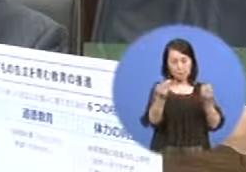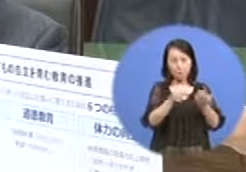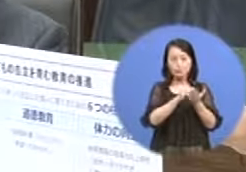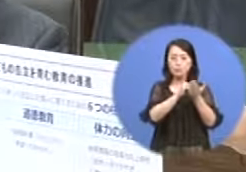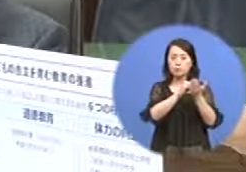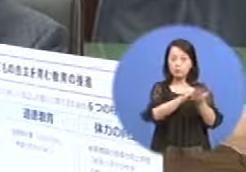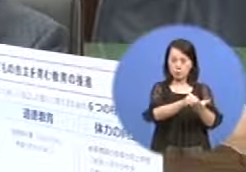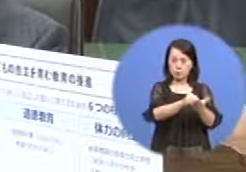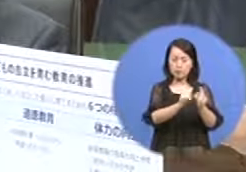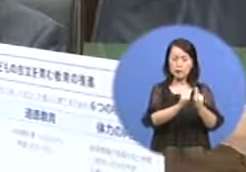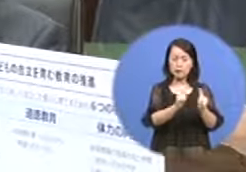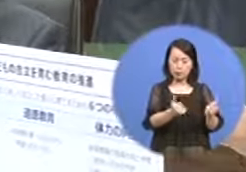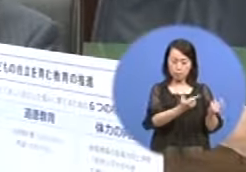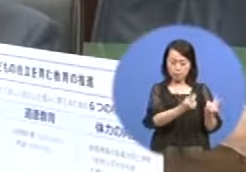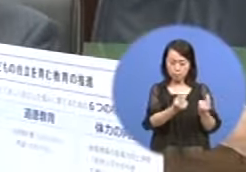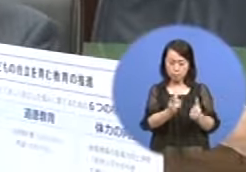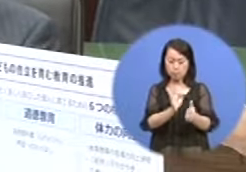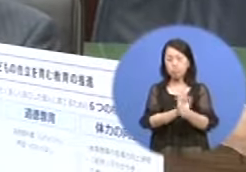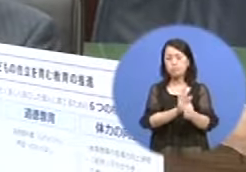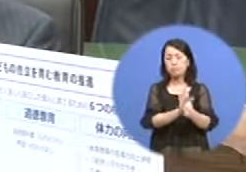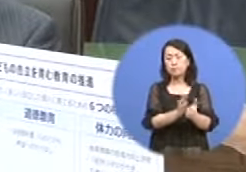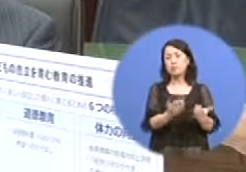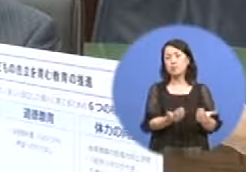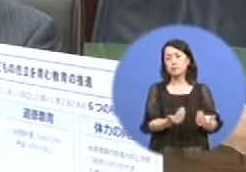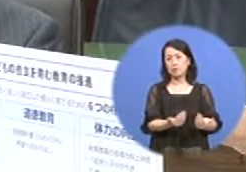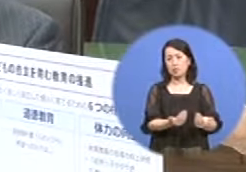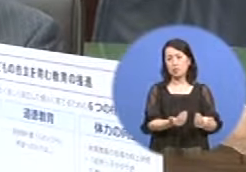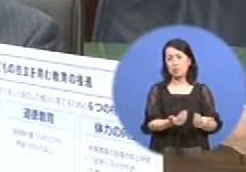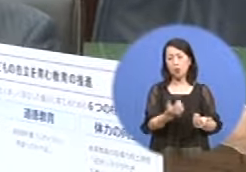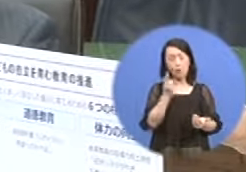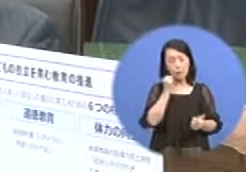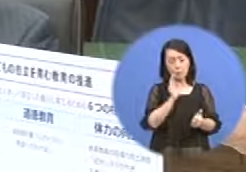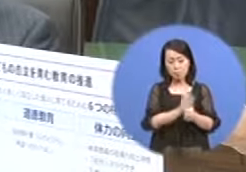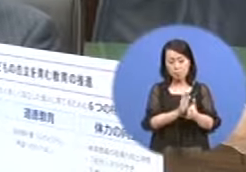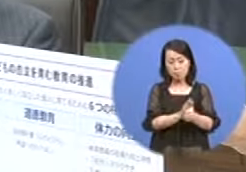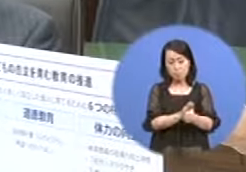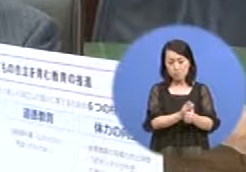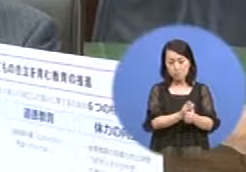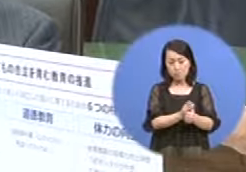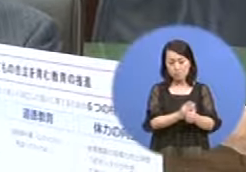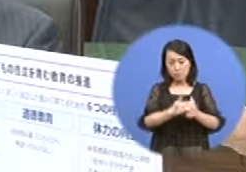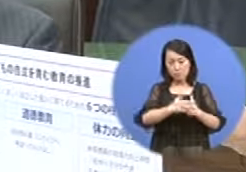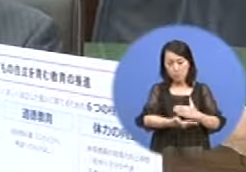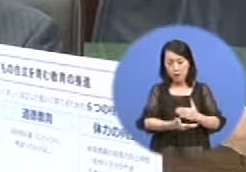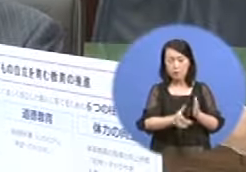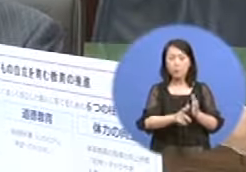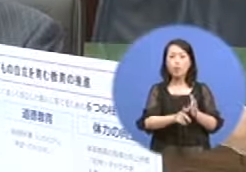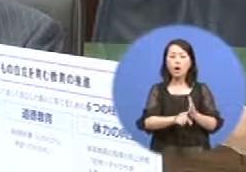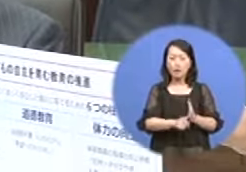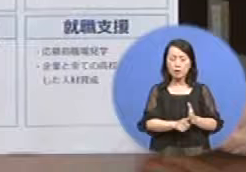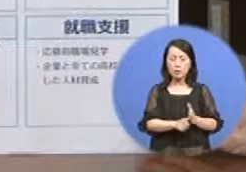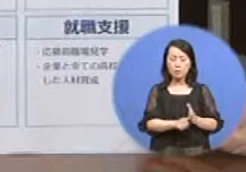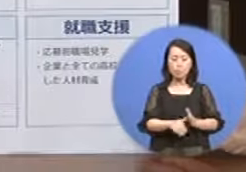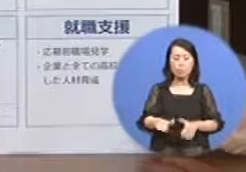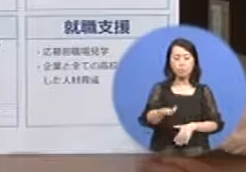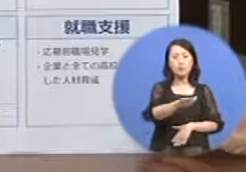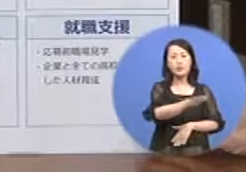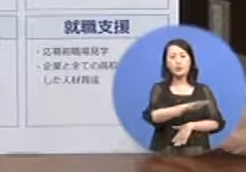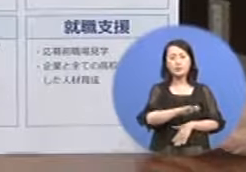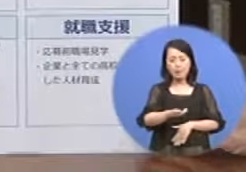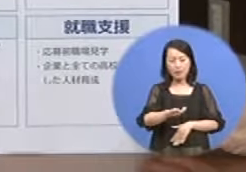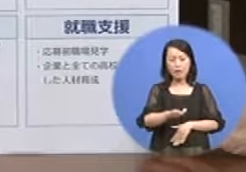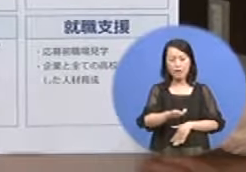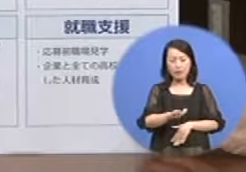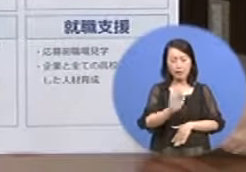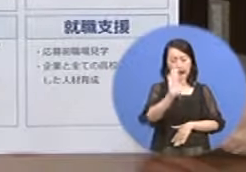ちゃんと世話をしてあげないといけないですね。その世話の仕方がおざなりだとね、 はい、 やっぱ子どもさんが将来若い時に泣